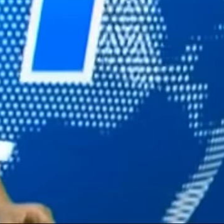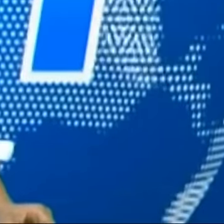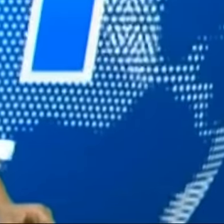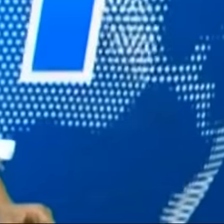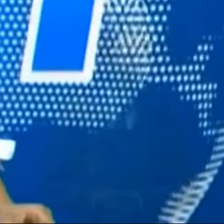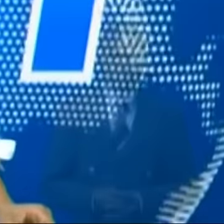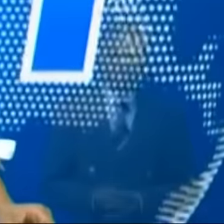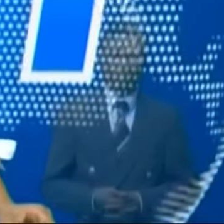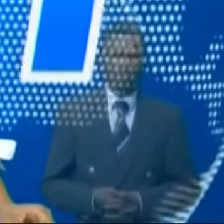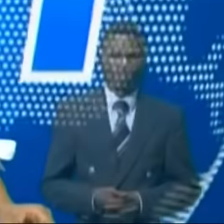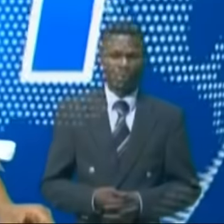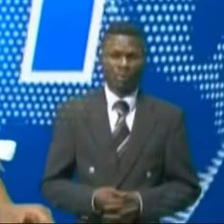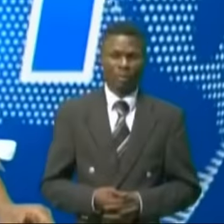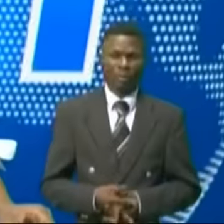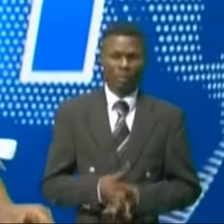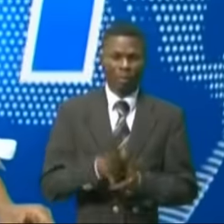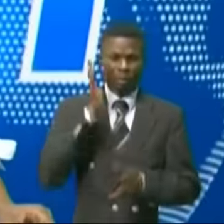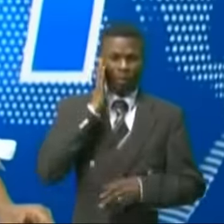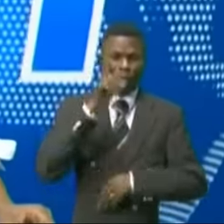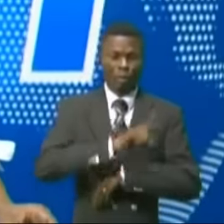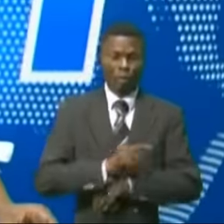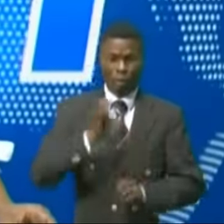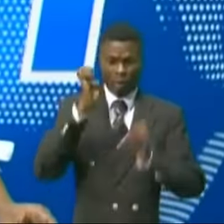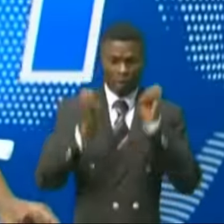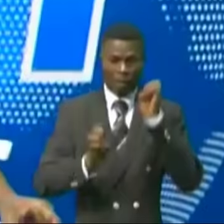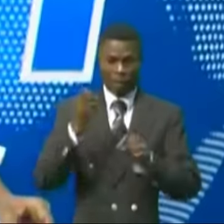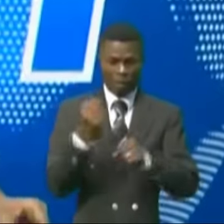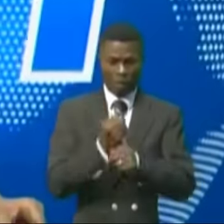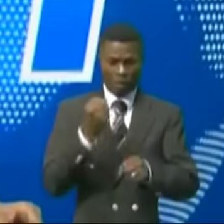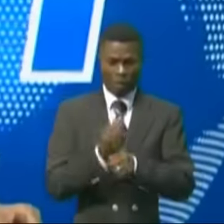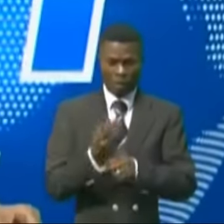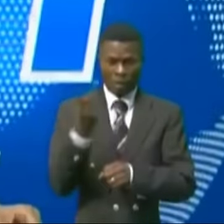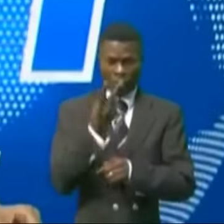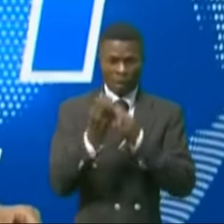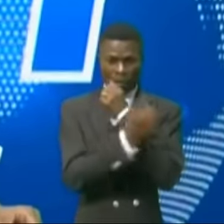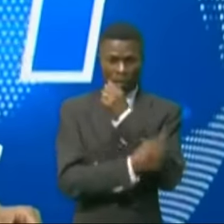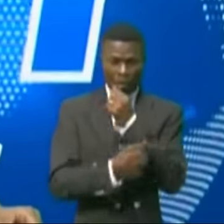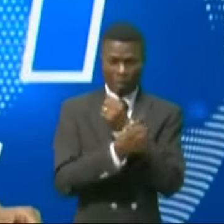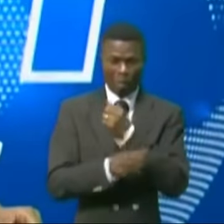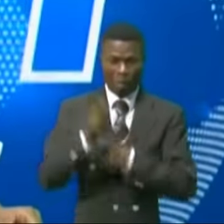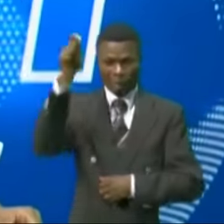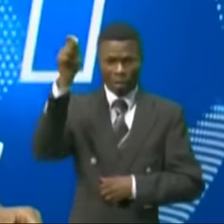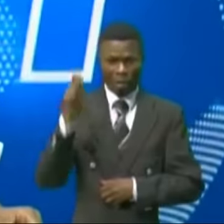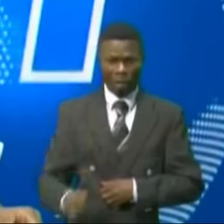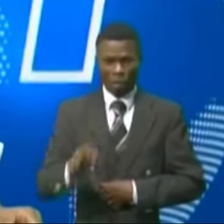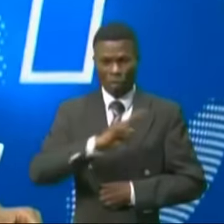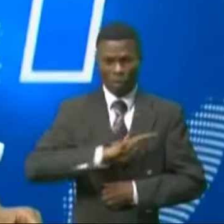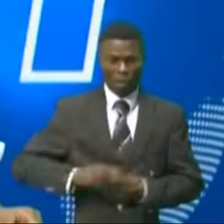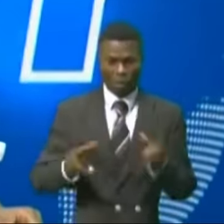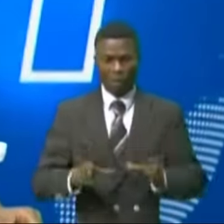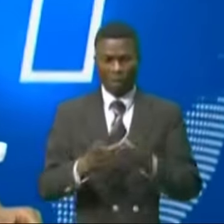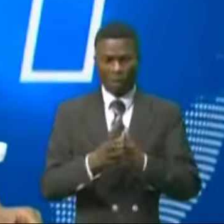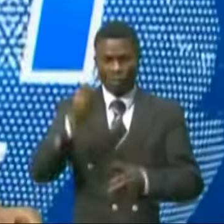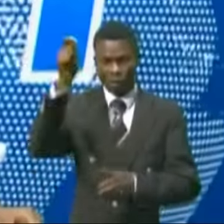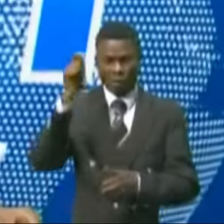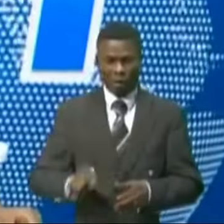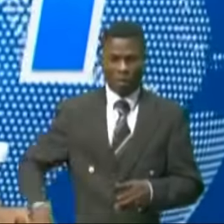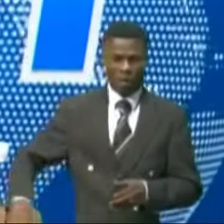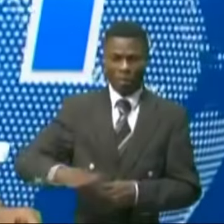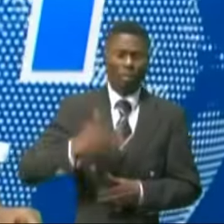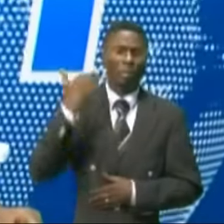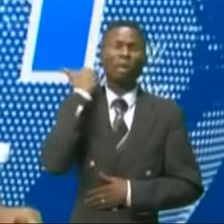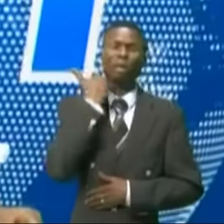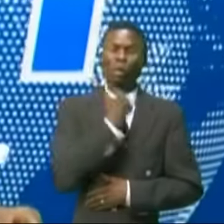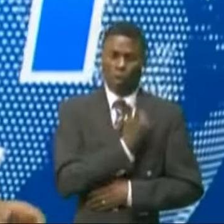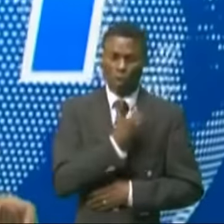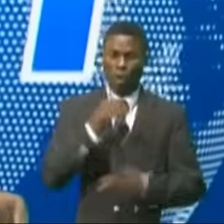Bonsoir à tous. À la une de ce journal, cette évaluation des opérations conjointes entre FARDC et l'armée ougandaise contre les forces